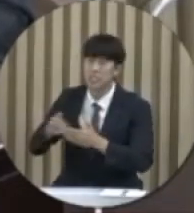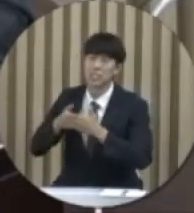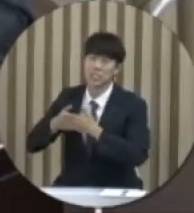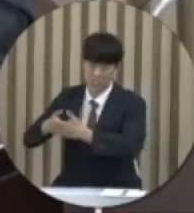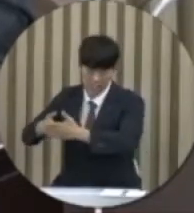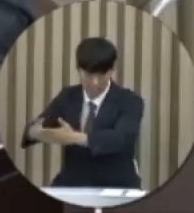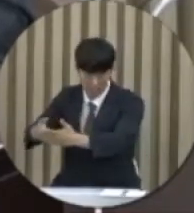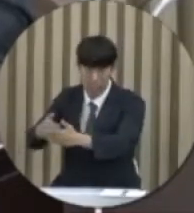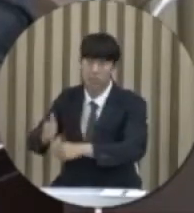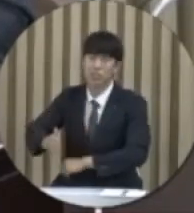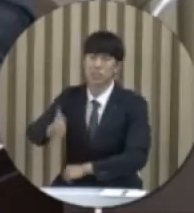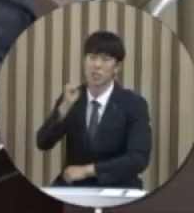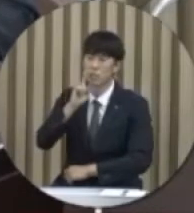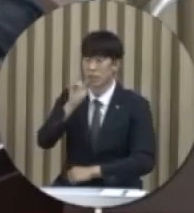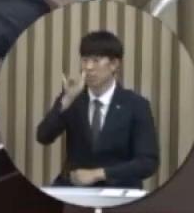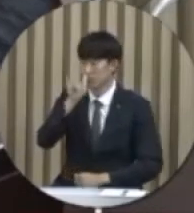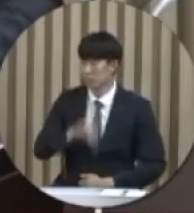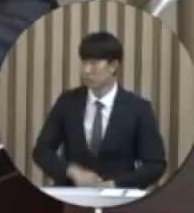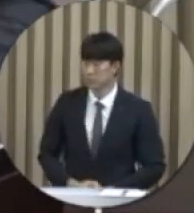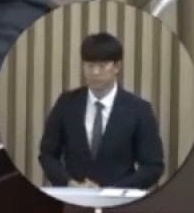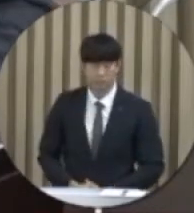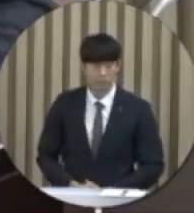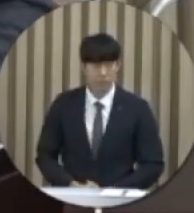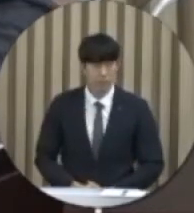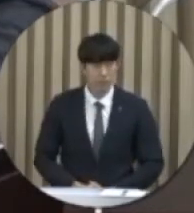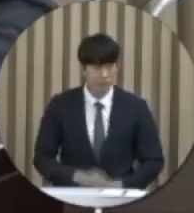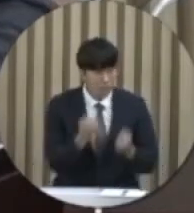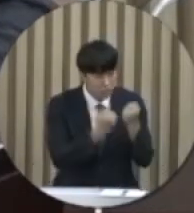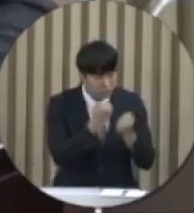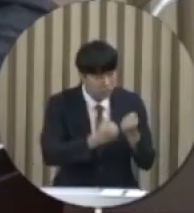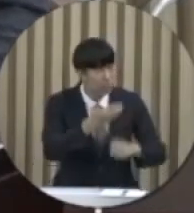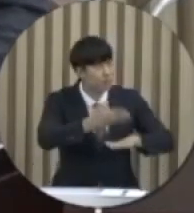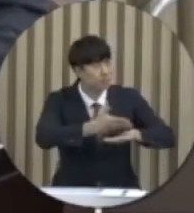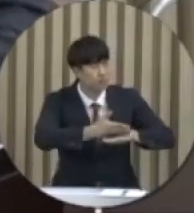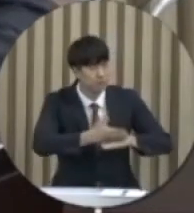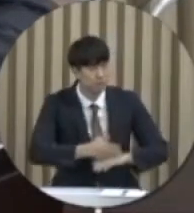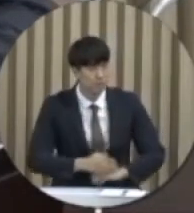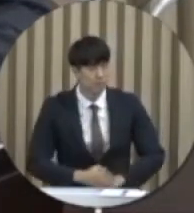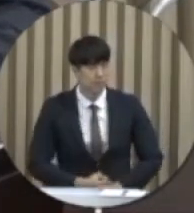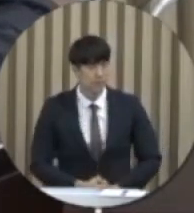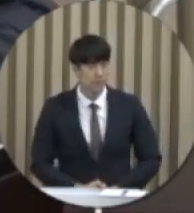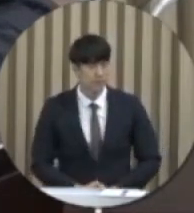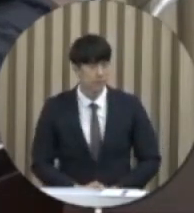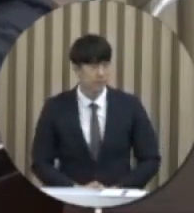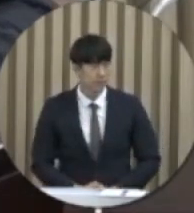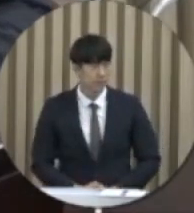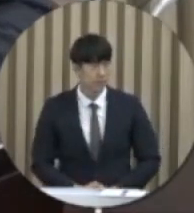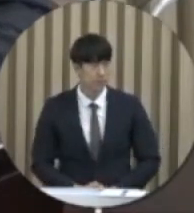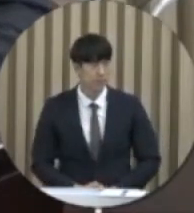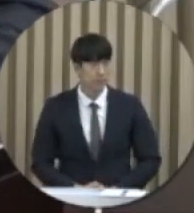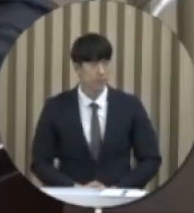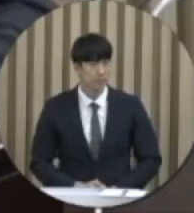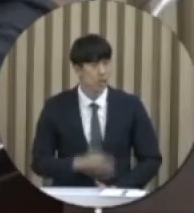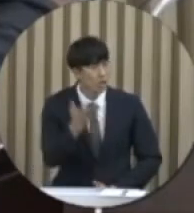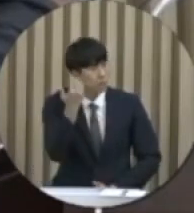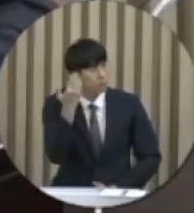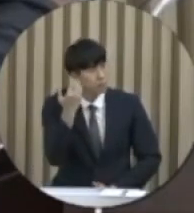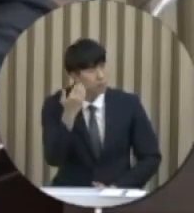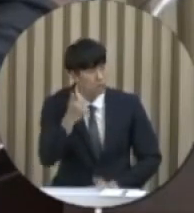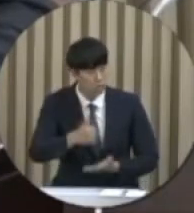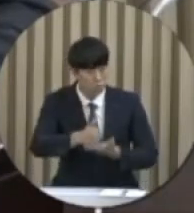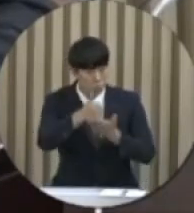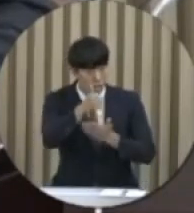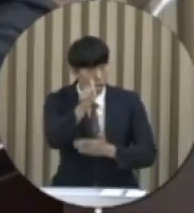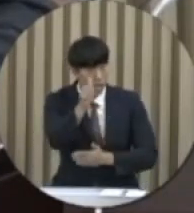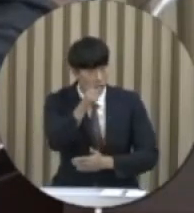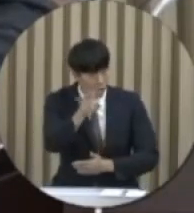시정 방향이었습니다. 네, 설명 잘 들었습니다. 그러면 얼마 전 우리 존경하는